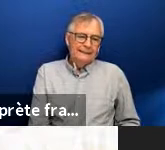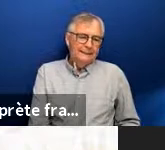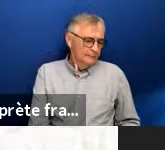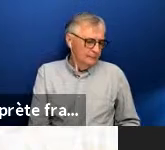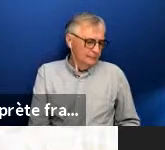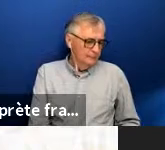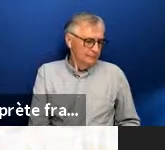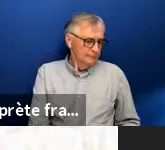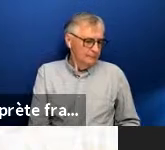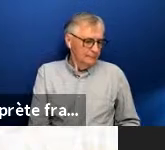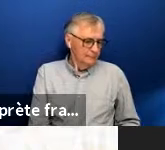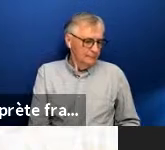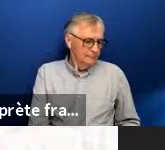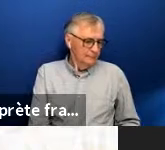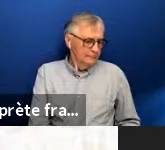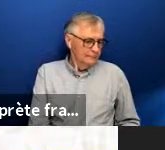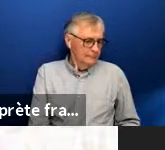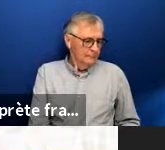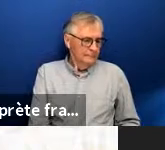S,